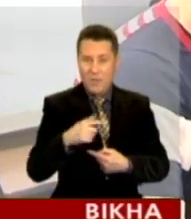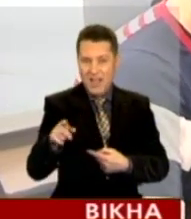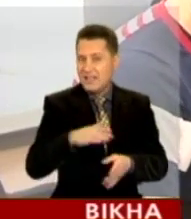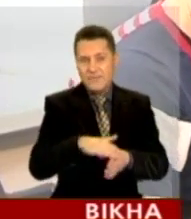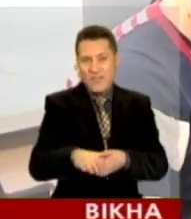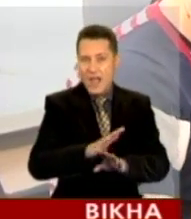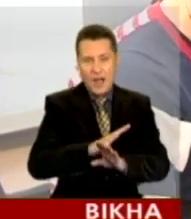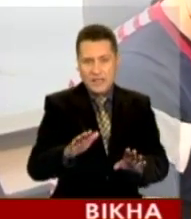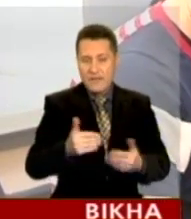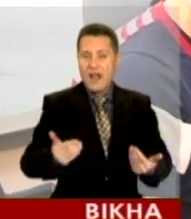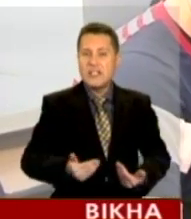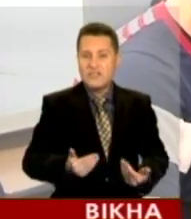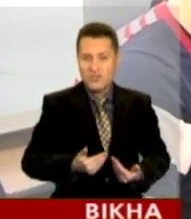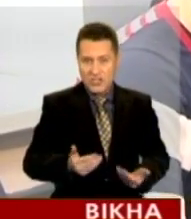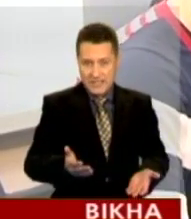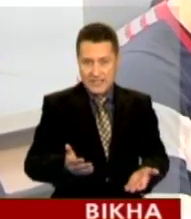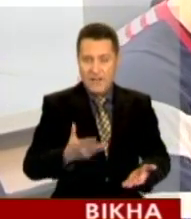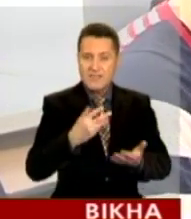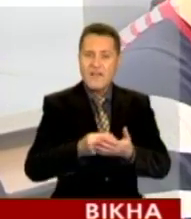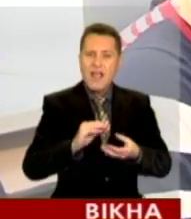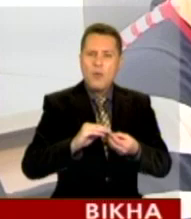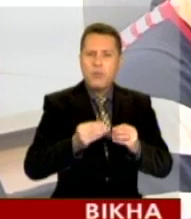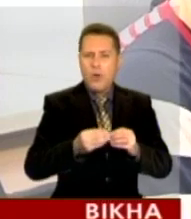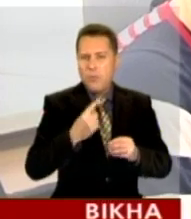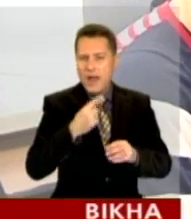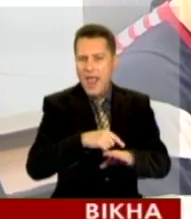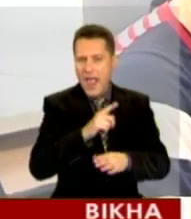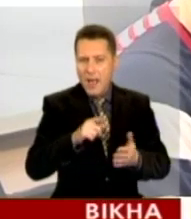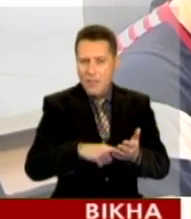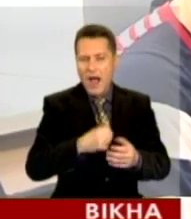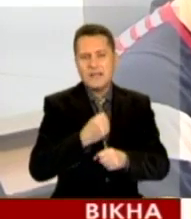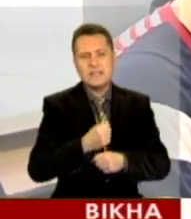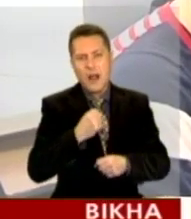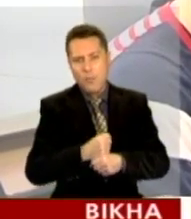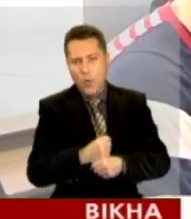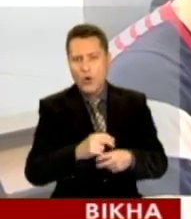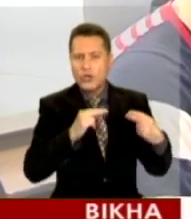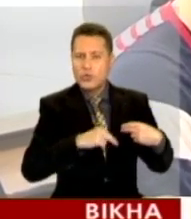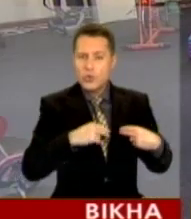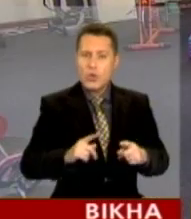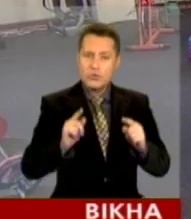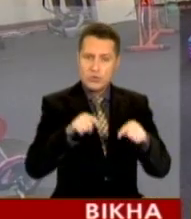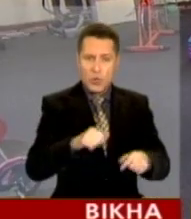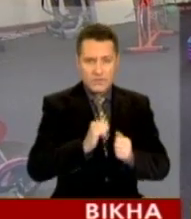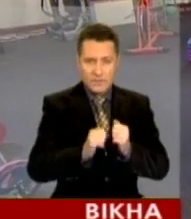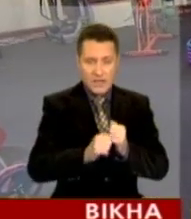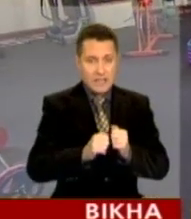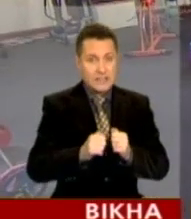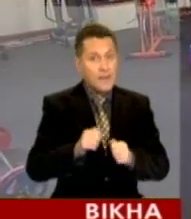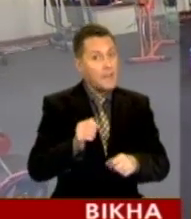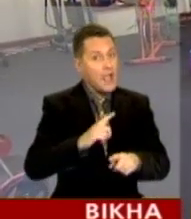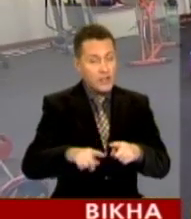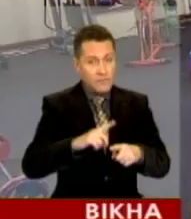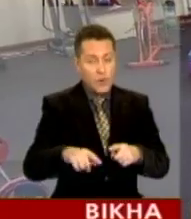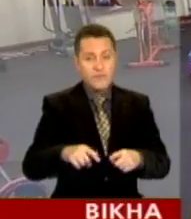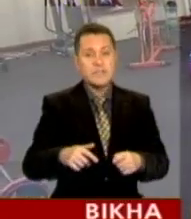житті. От іменно, тобто у них проблеми. З роботою, з трудоустройством часто. Невдовзі вона